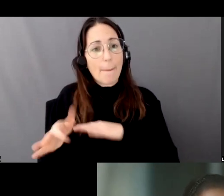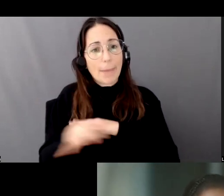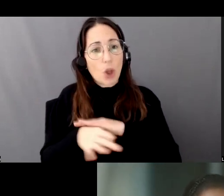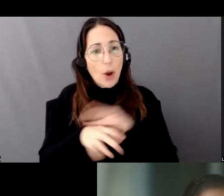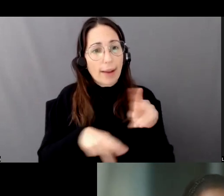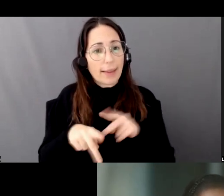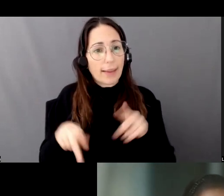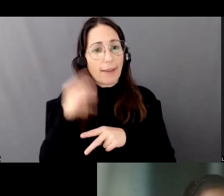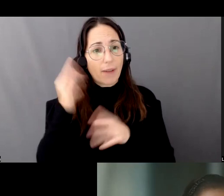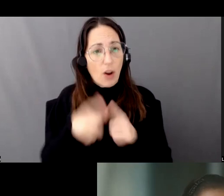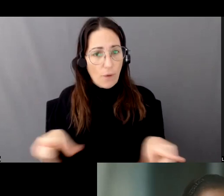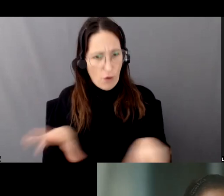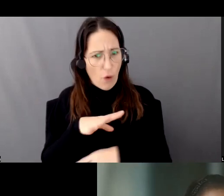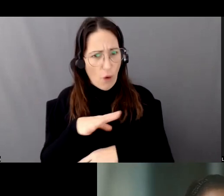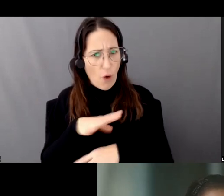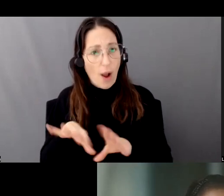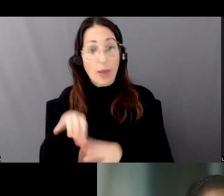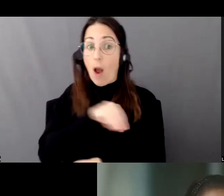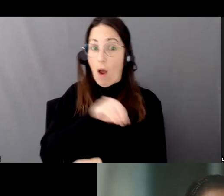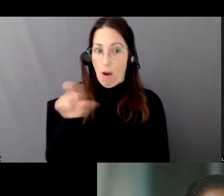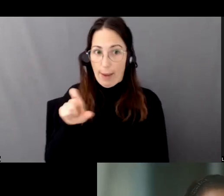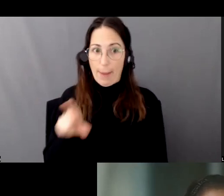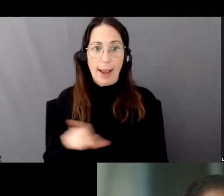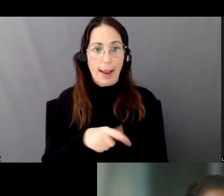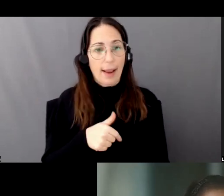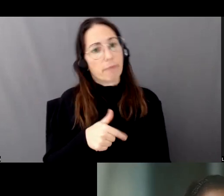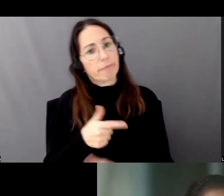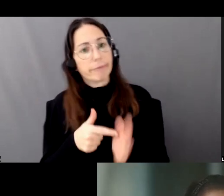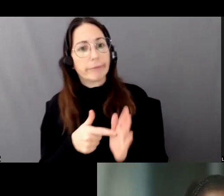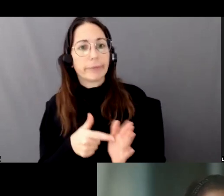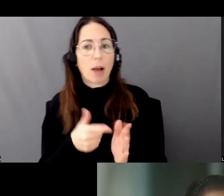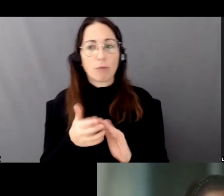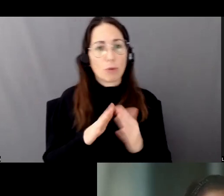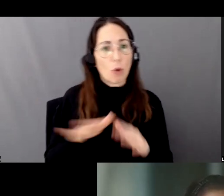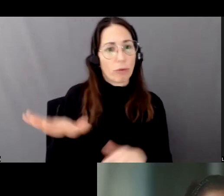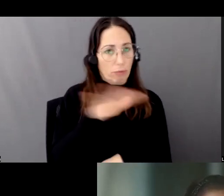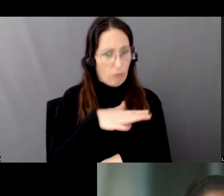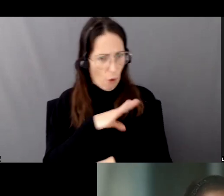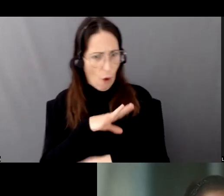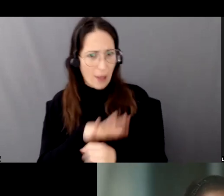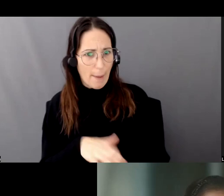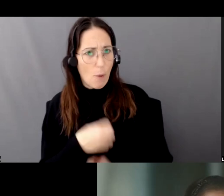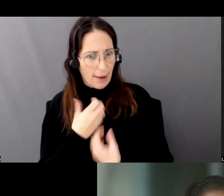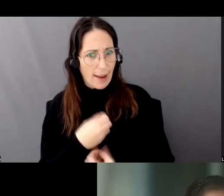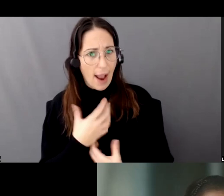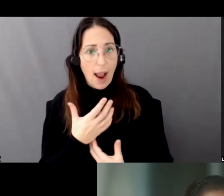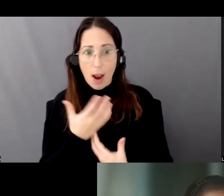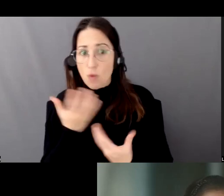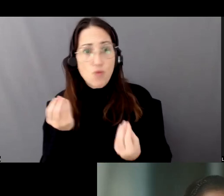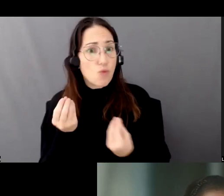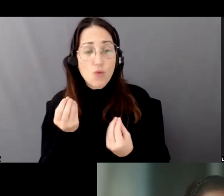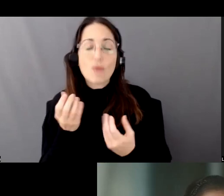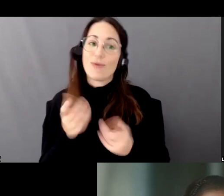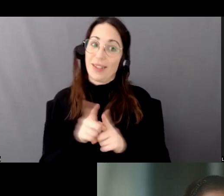francophones en dehors du Québec, donc en tant que minorité? Et est-ce qu'on peut les trouver parce que ça peut servir